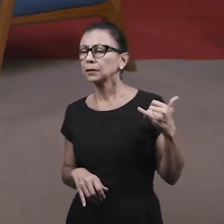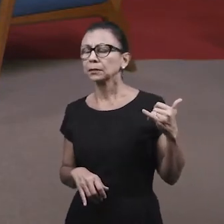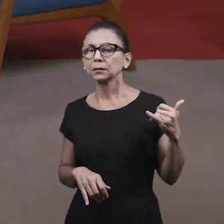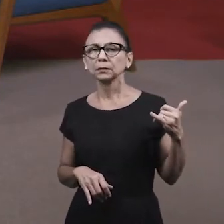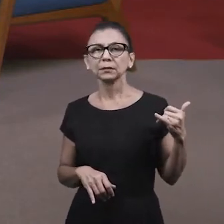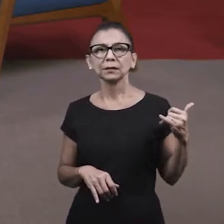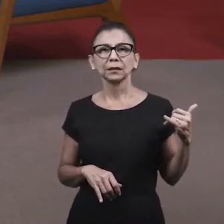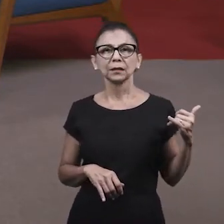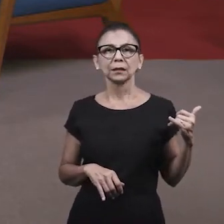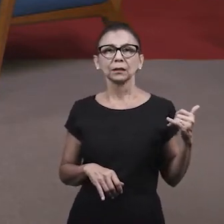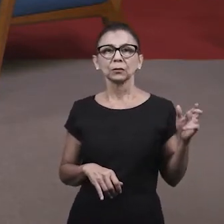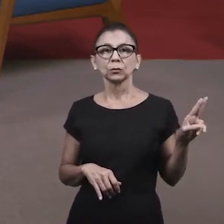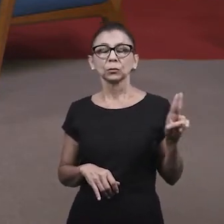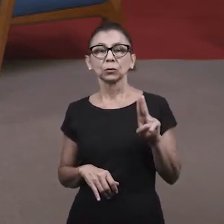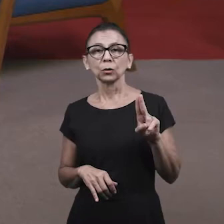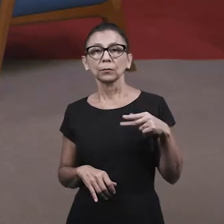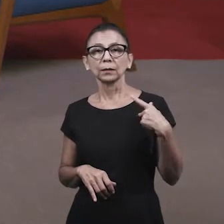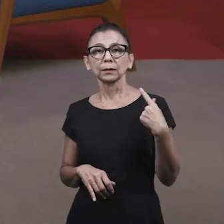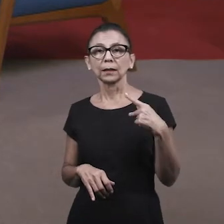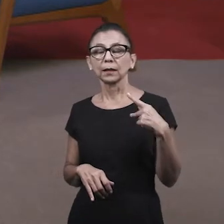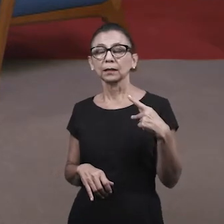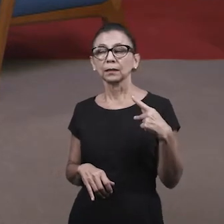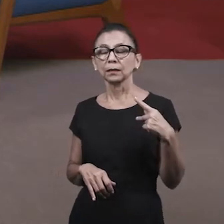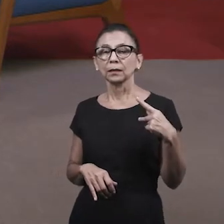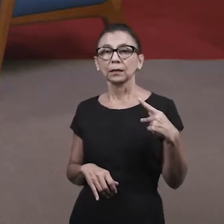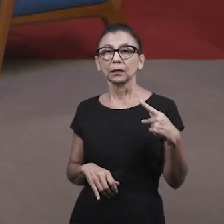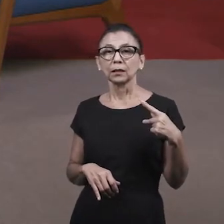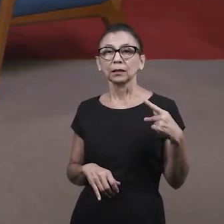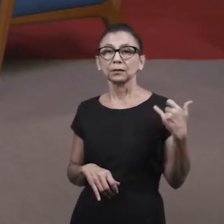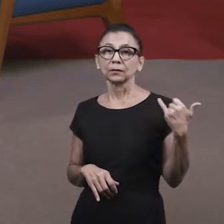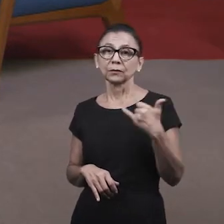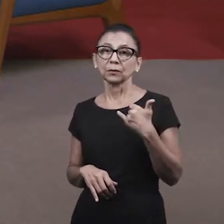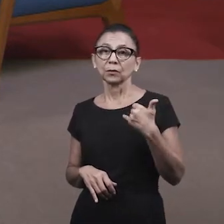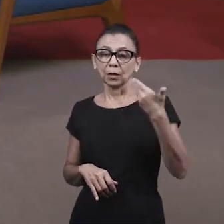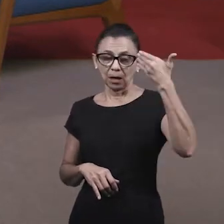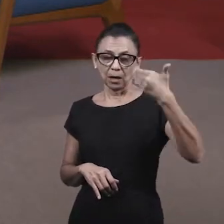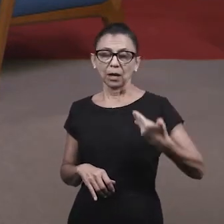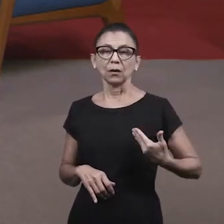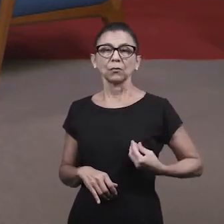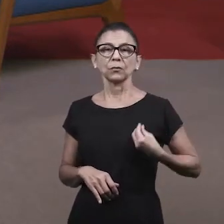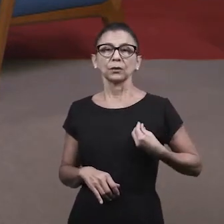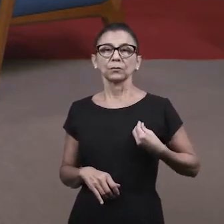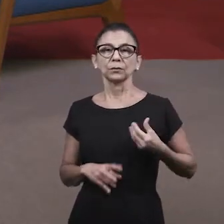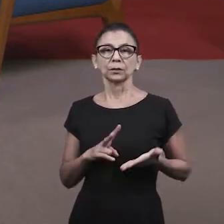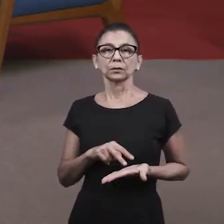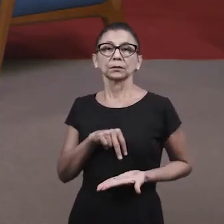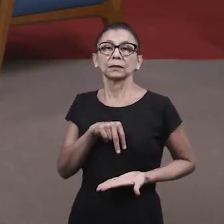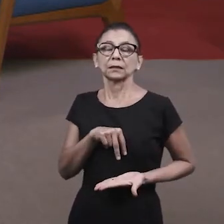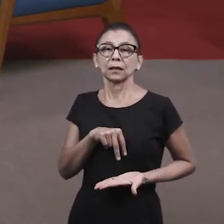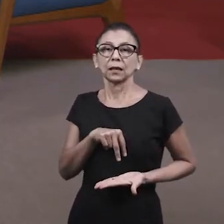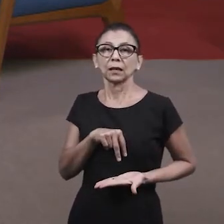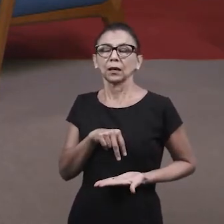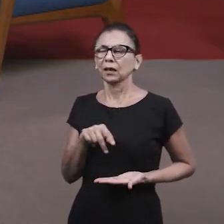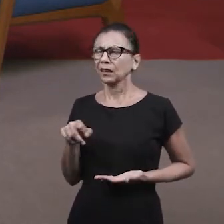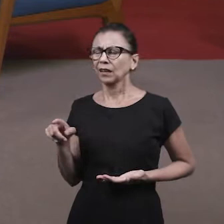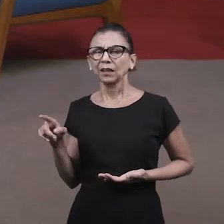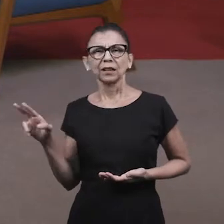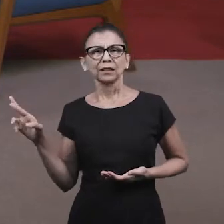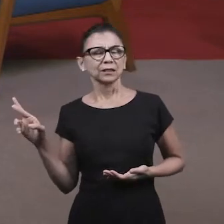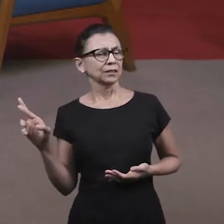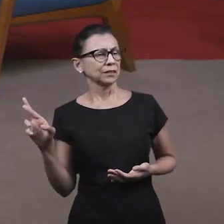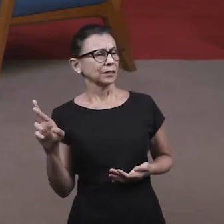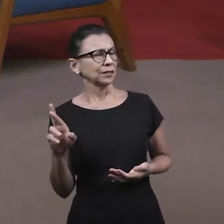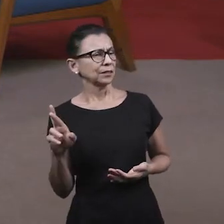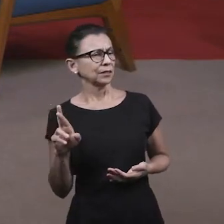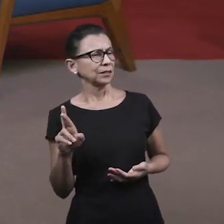citation de son nom, son prénom, il se révélait. Je suis vivant, j'ai ressuscité. Et là, elle répond,